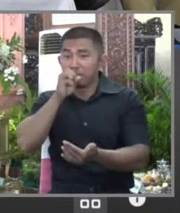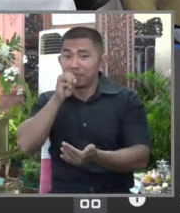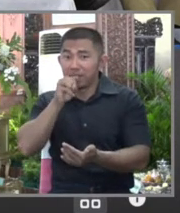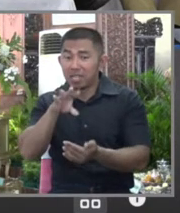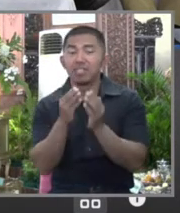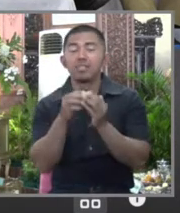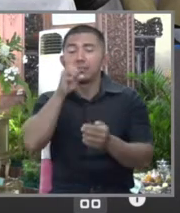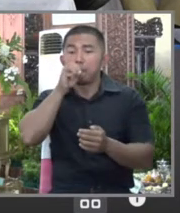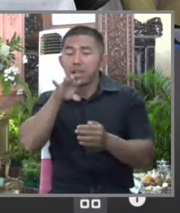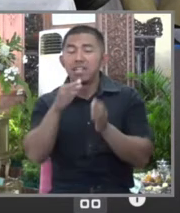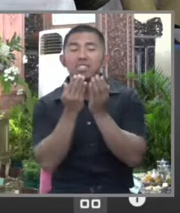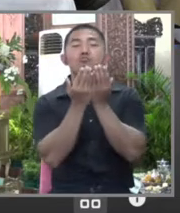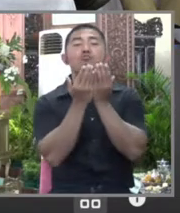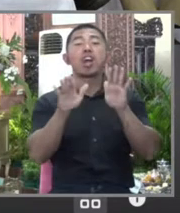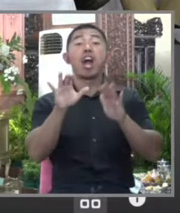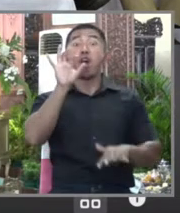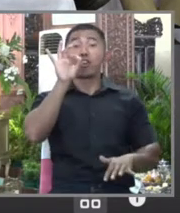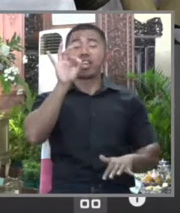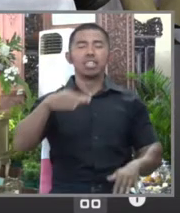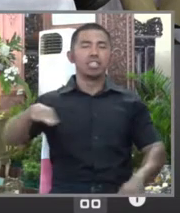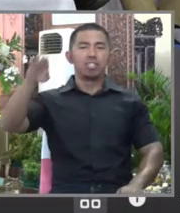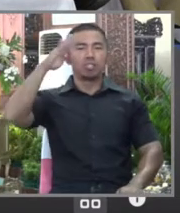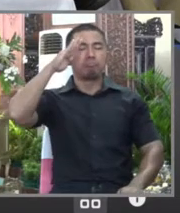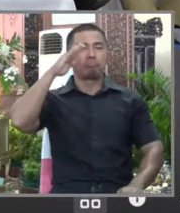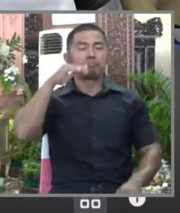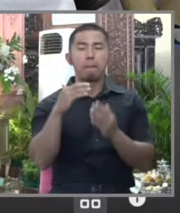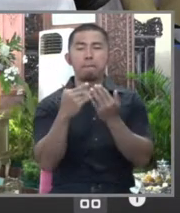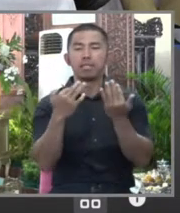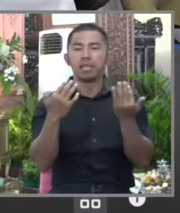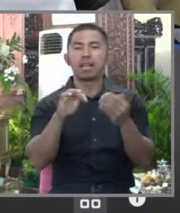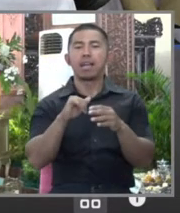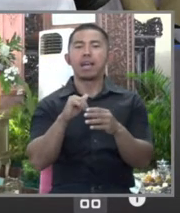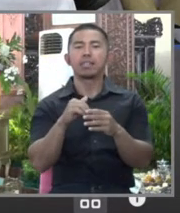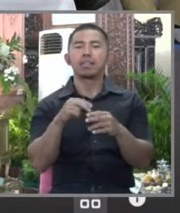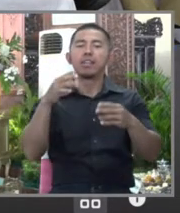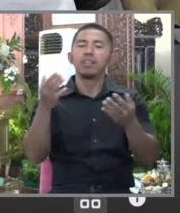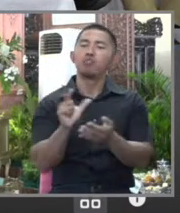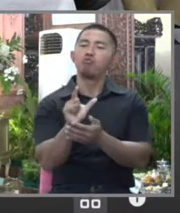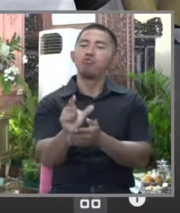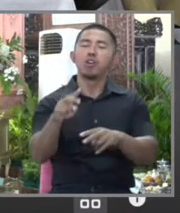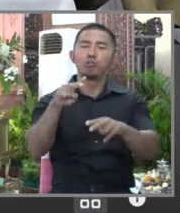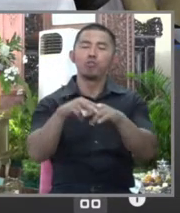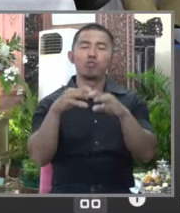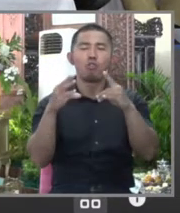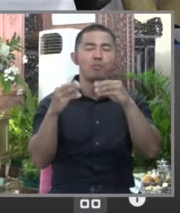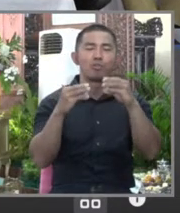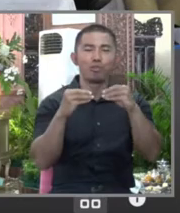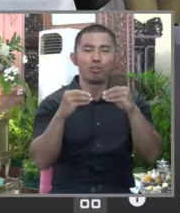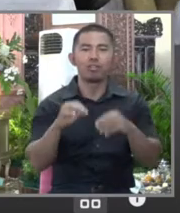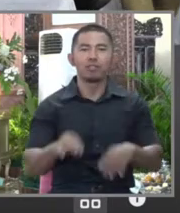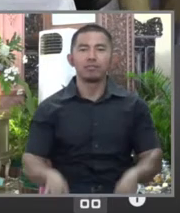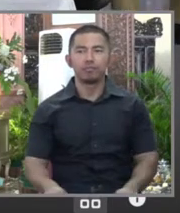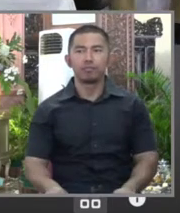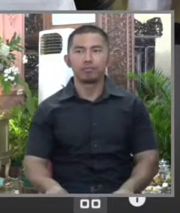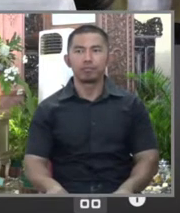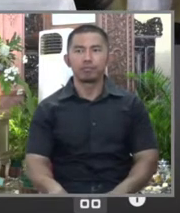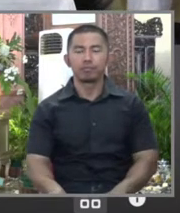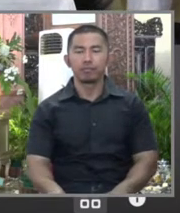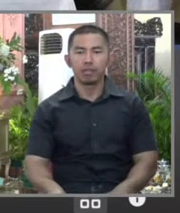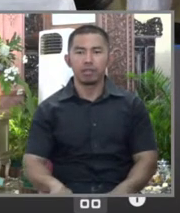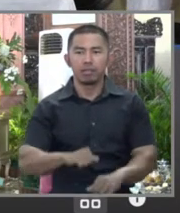terbuka nggih. Nggih, siap. Masyarakat diajak bicara nggih. Infografis, Pak. Oh, ada. Ada infografis.